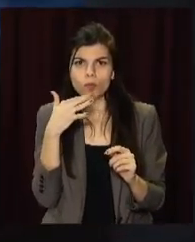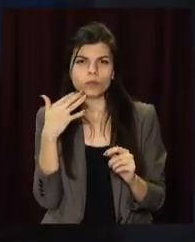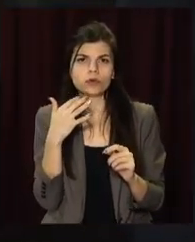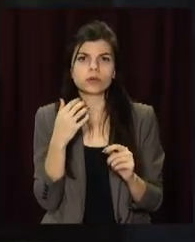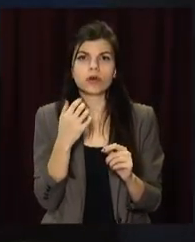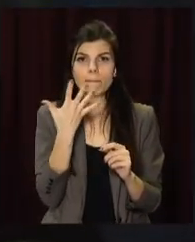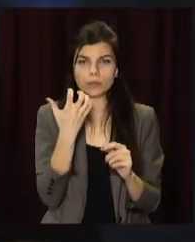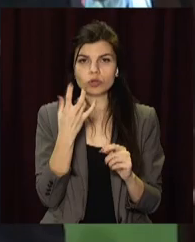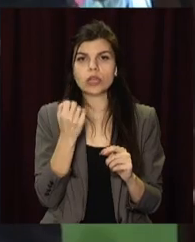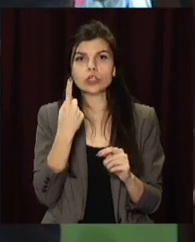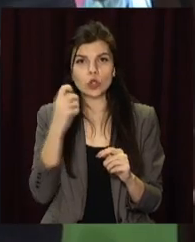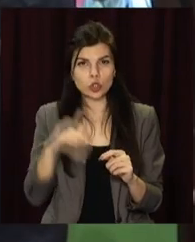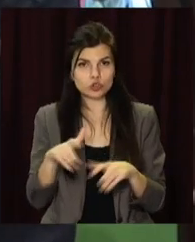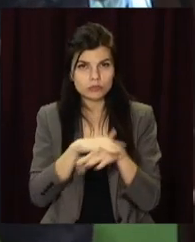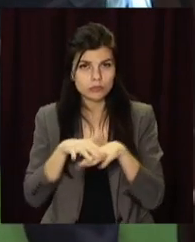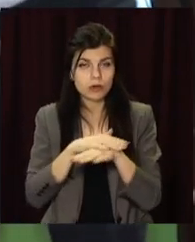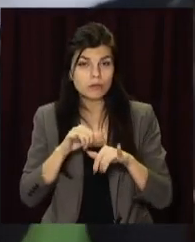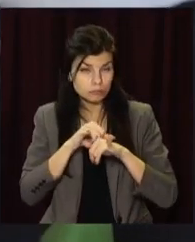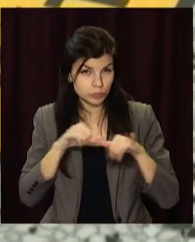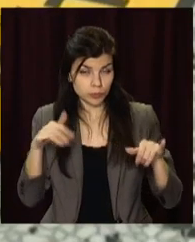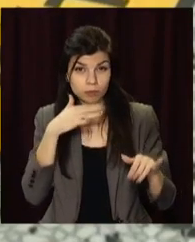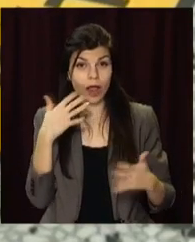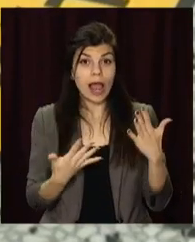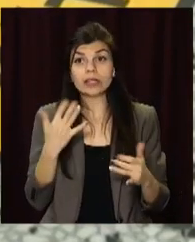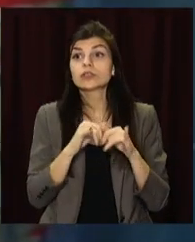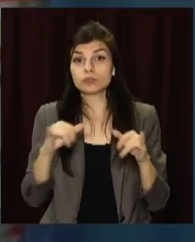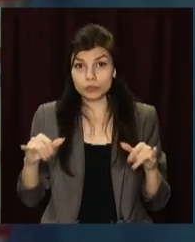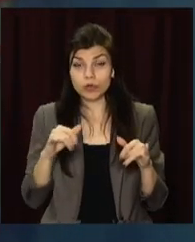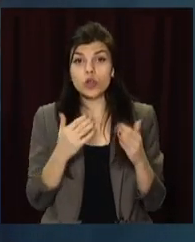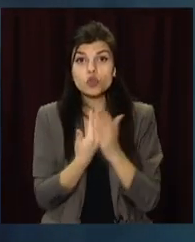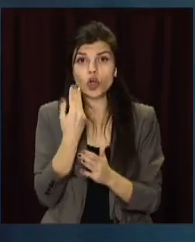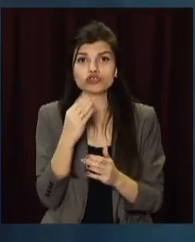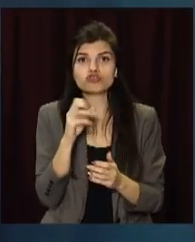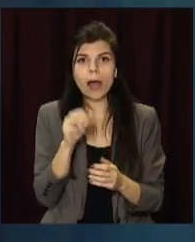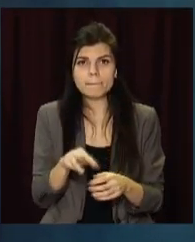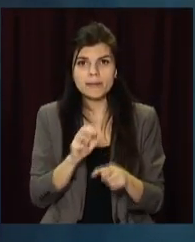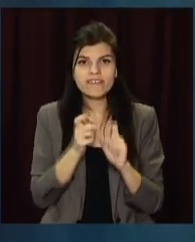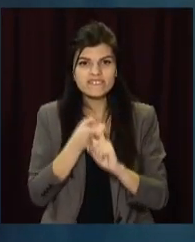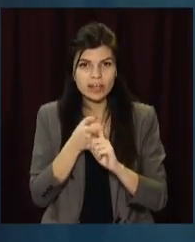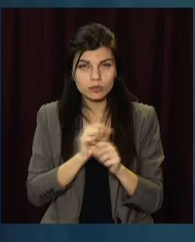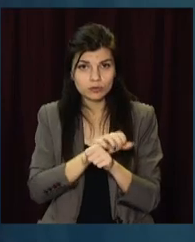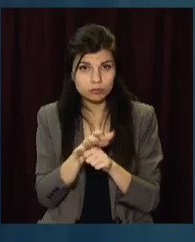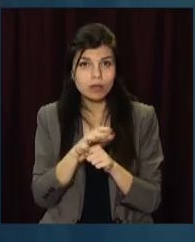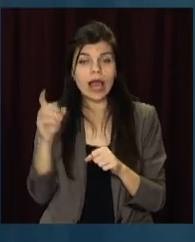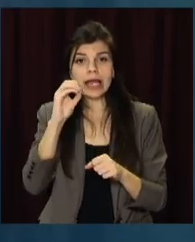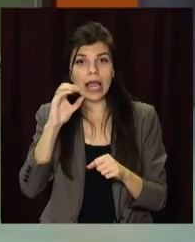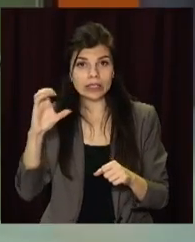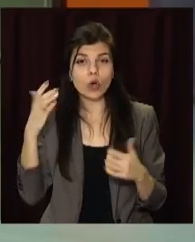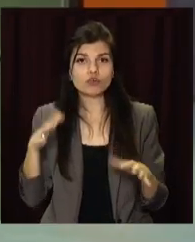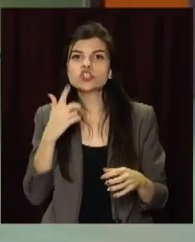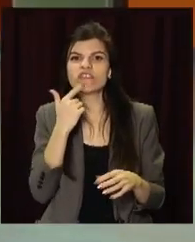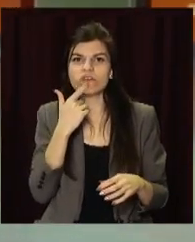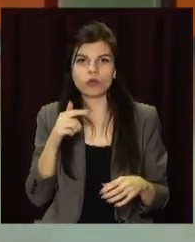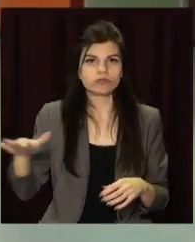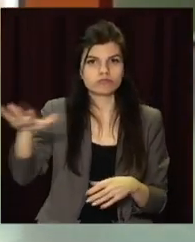осіб. При цьому через зростання кількості захворілих і поширення нових штамів вірусу, левова частина ЄС вже в червоній зоні.